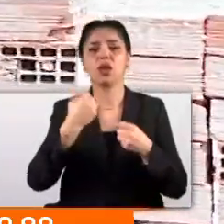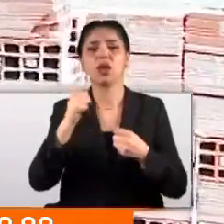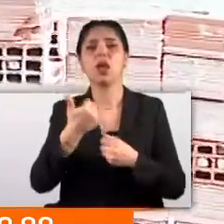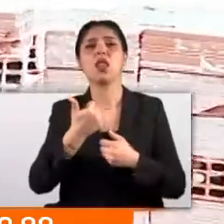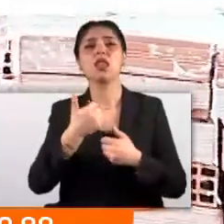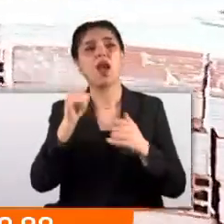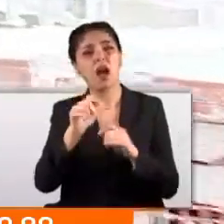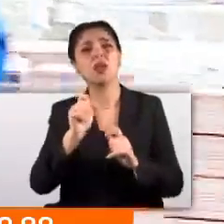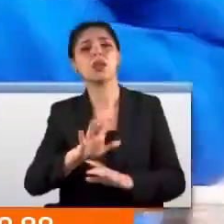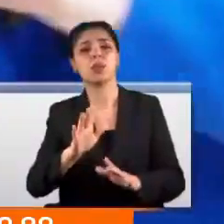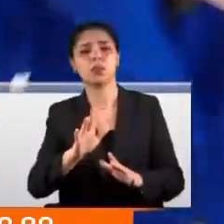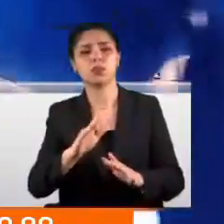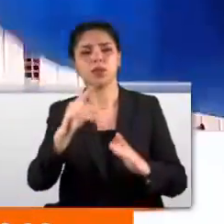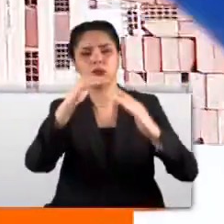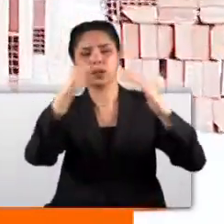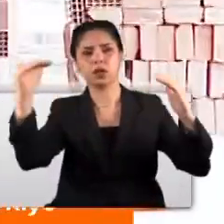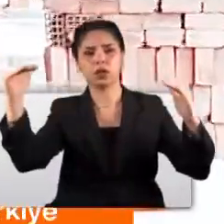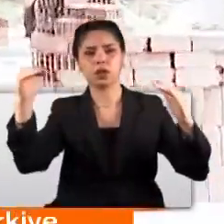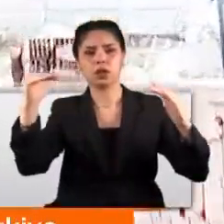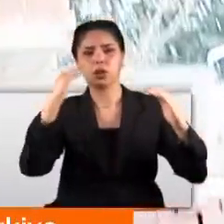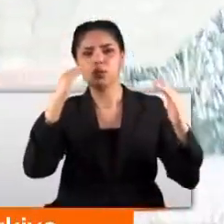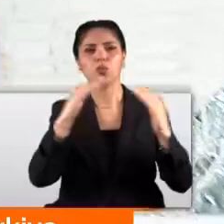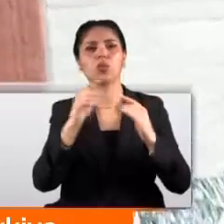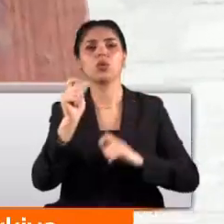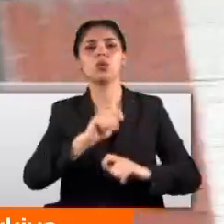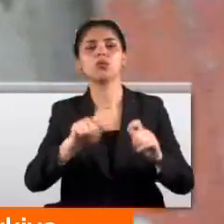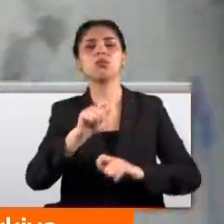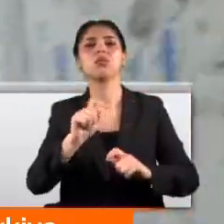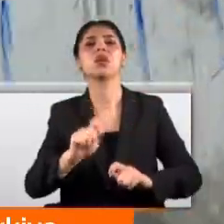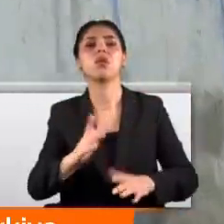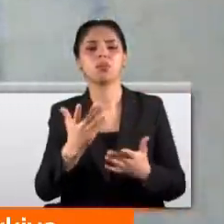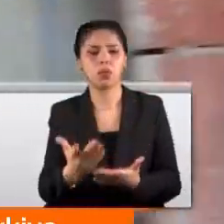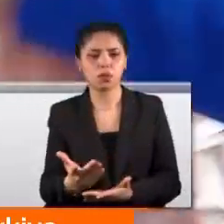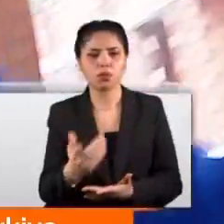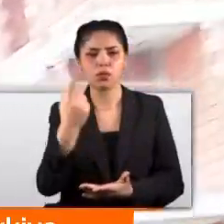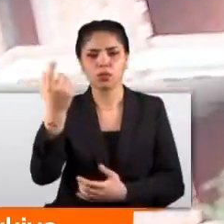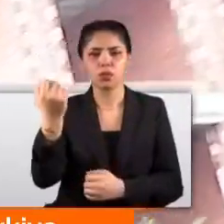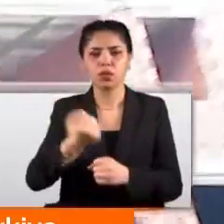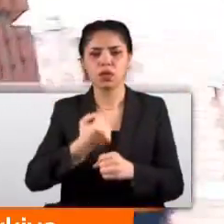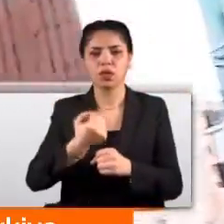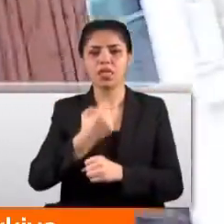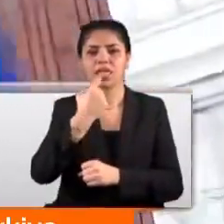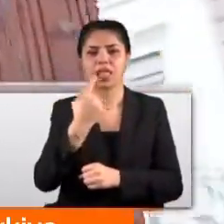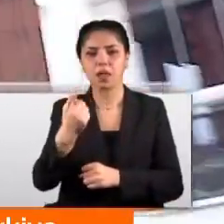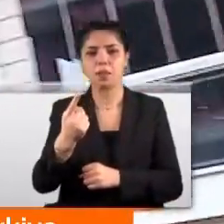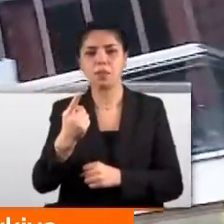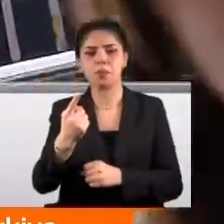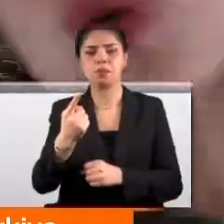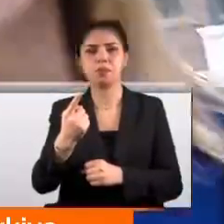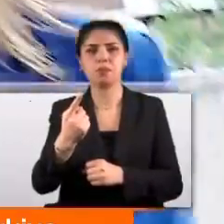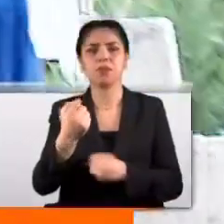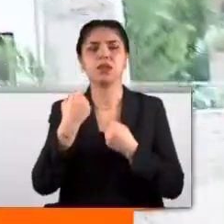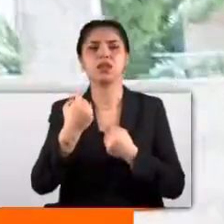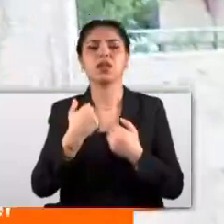kullanılmadığı, kirişlerin uygun olarak inşa edilmediği, yine betonlarda yer alan işte bu demirlerin de standartların